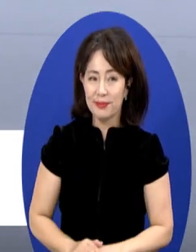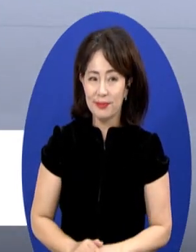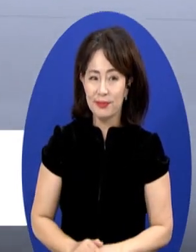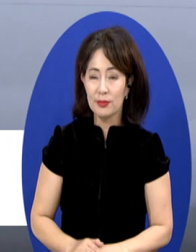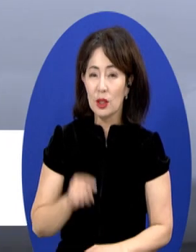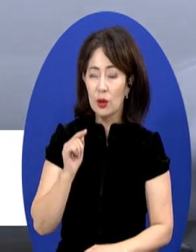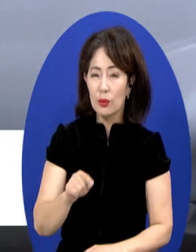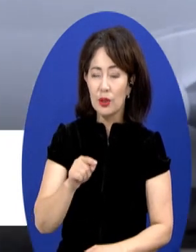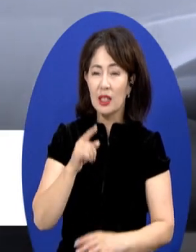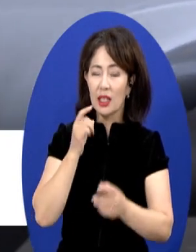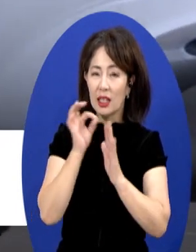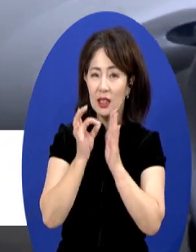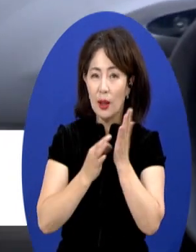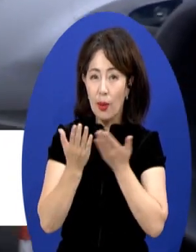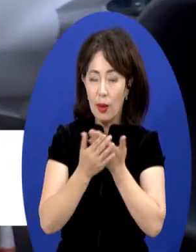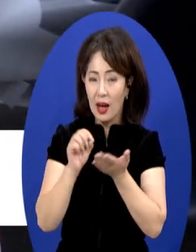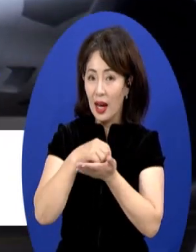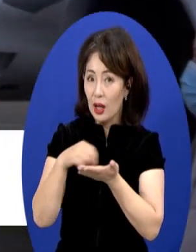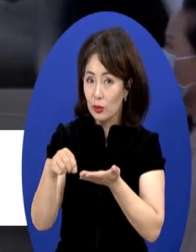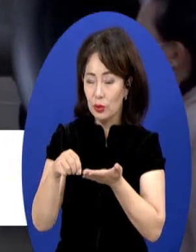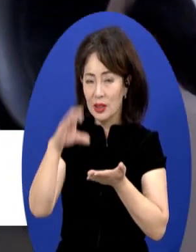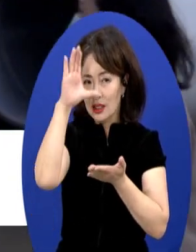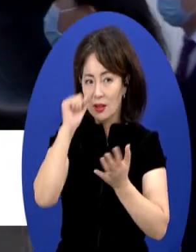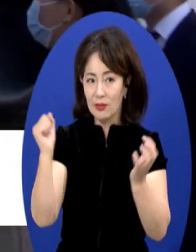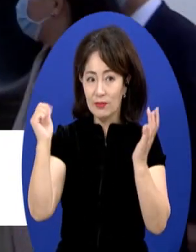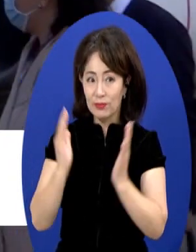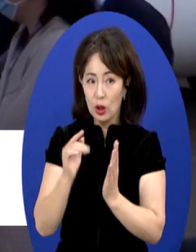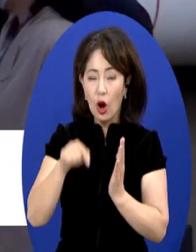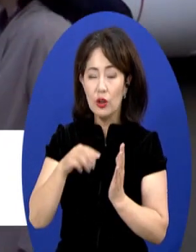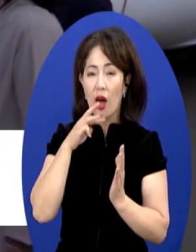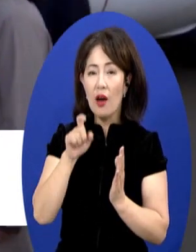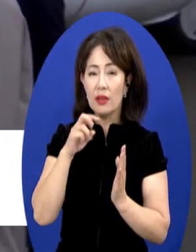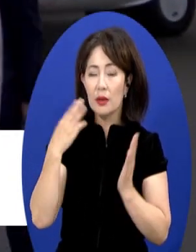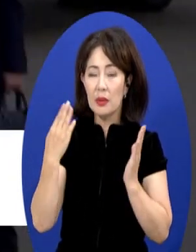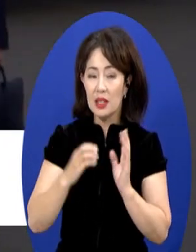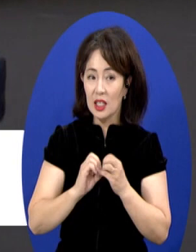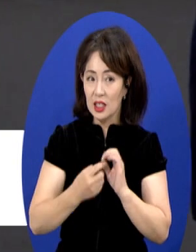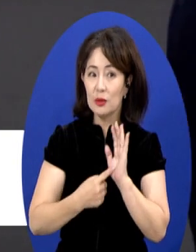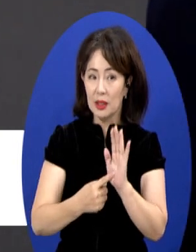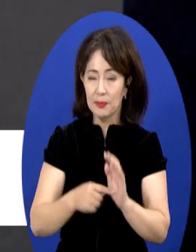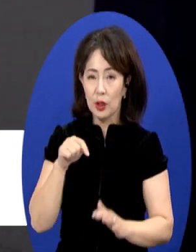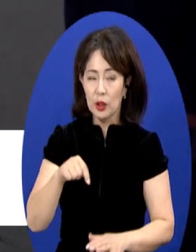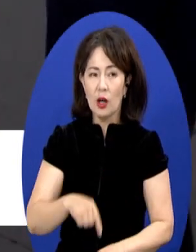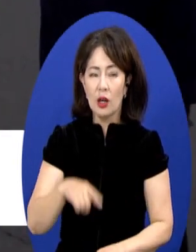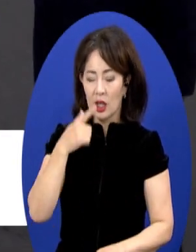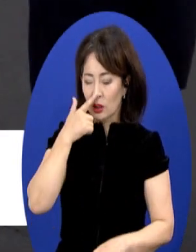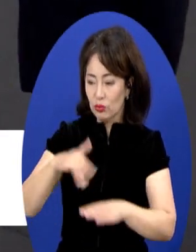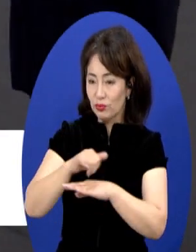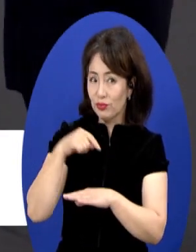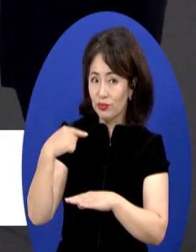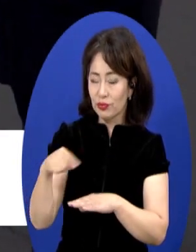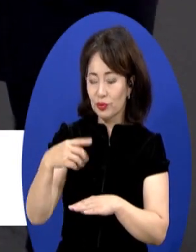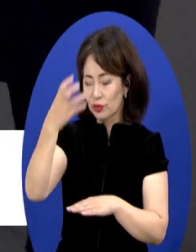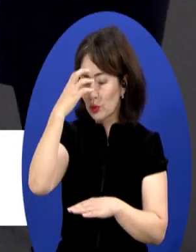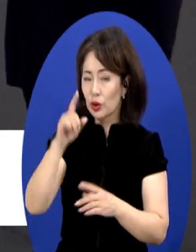Мөн хэд хэдэн хэлцээрд гарын үсэг зурсан сайднаар яг одоо хэвлэлийн мэдээлэл хийж байна. За бүгд найрамд хятад ард улсын